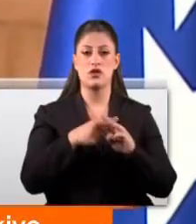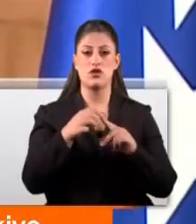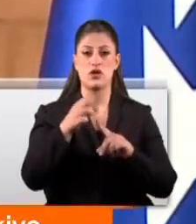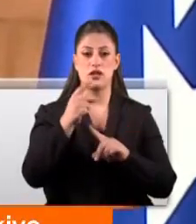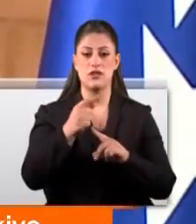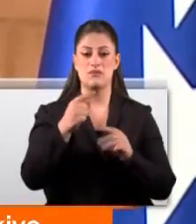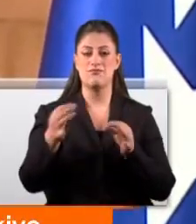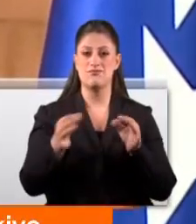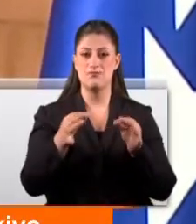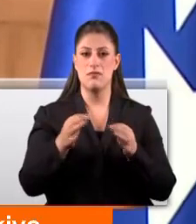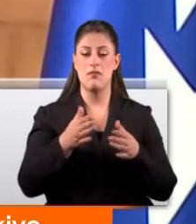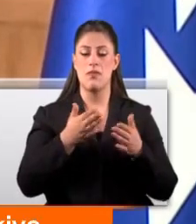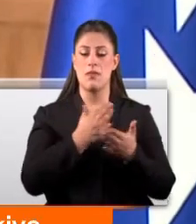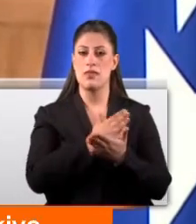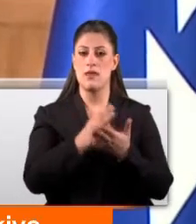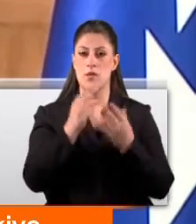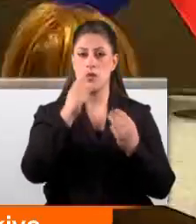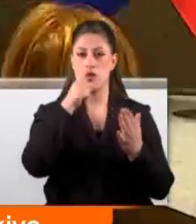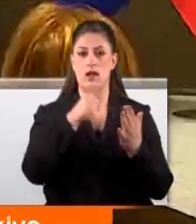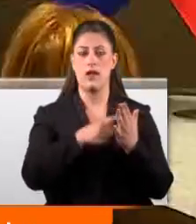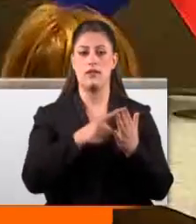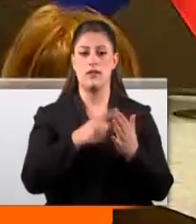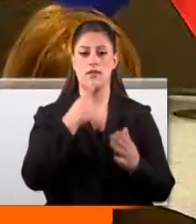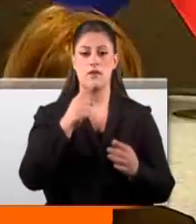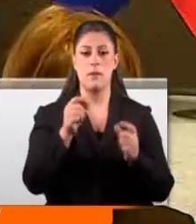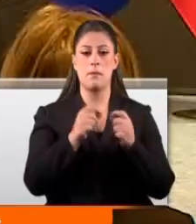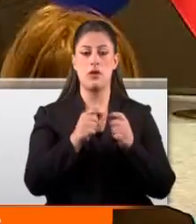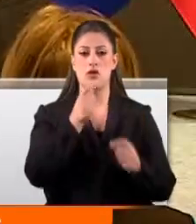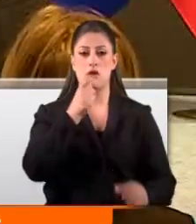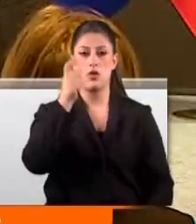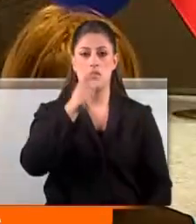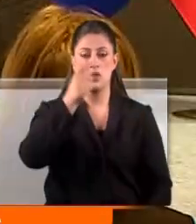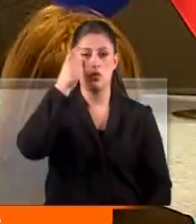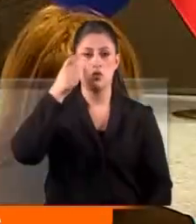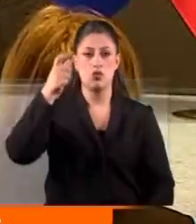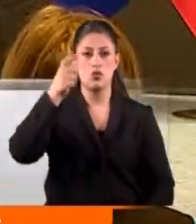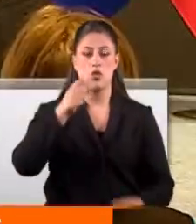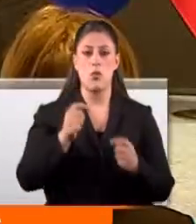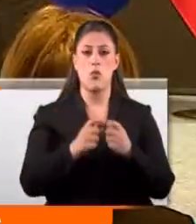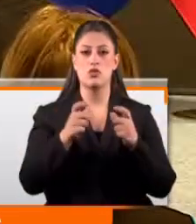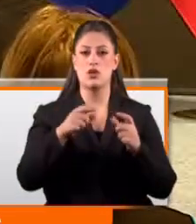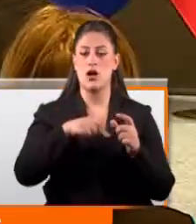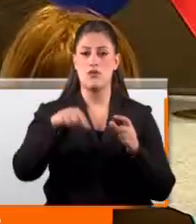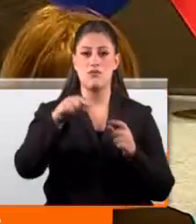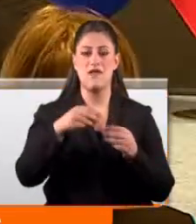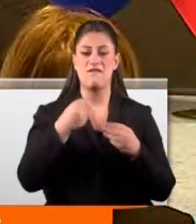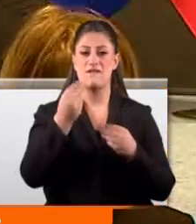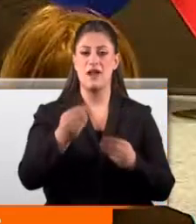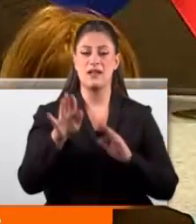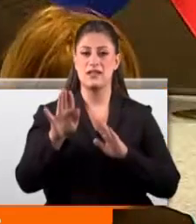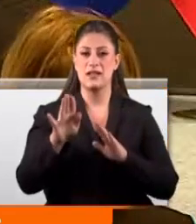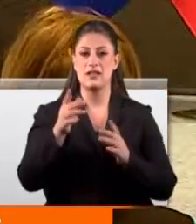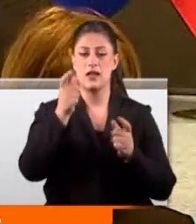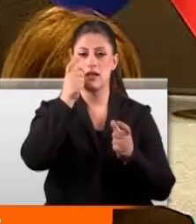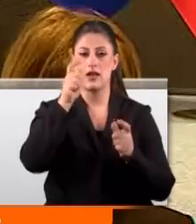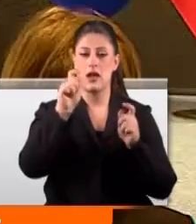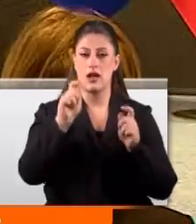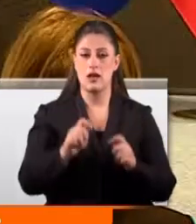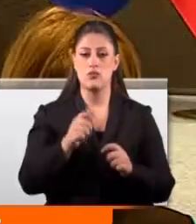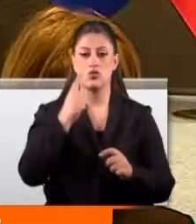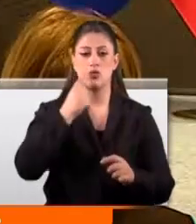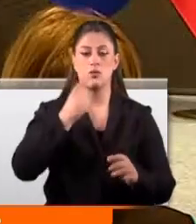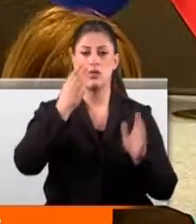da geliştirmeyi hedefliyoruz. Bečirović de Türkiye'nin Bosna Hersek'e verdiği desteğin altını çizdi. Cumhurbaşkanı